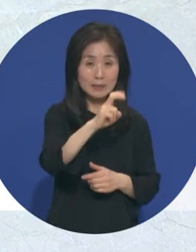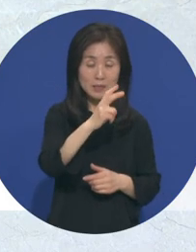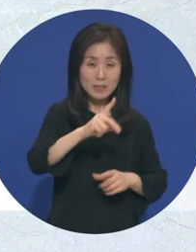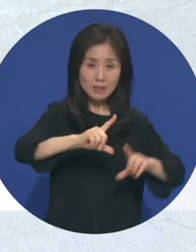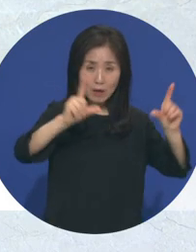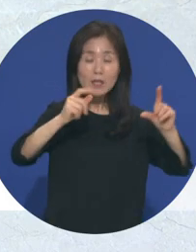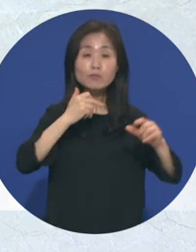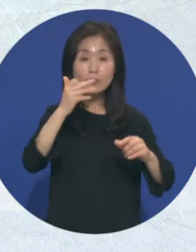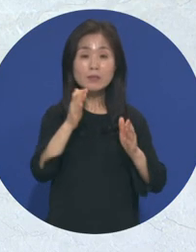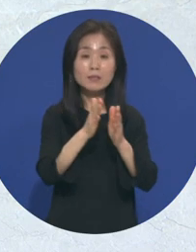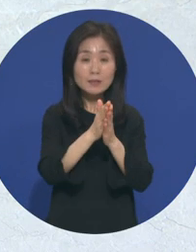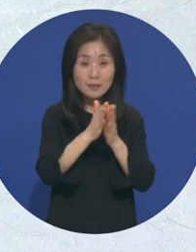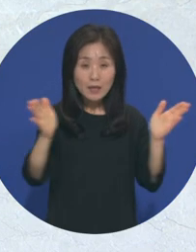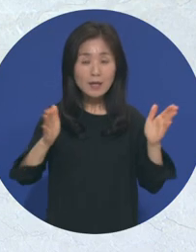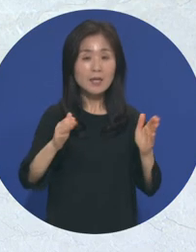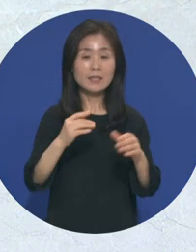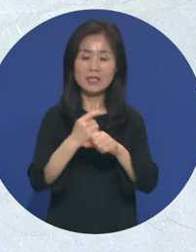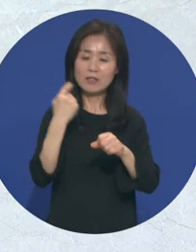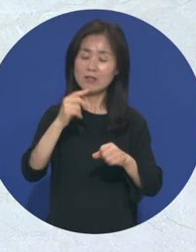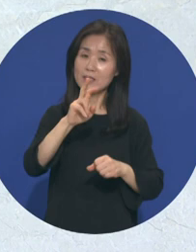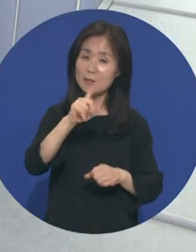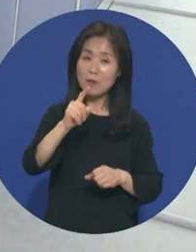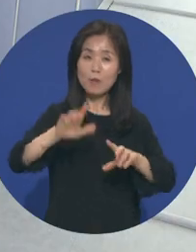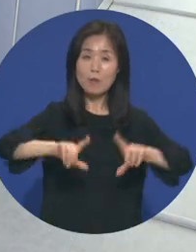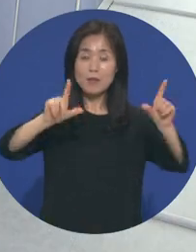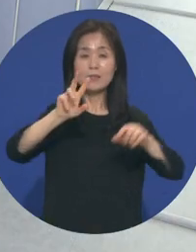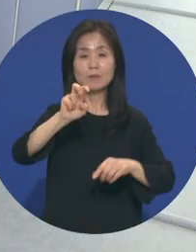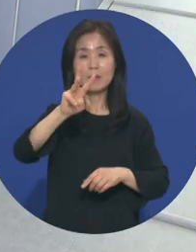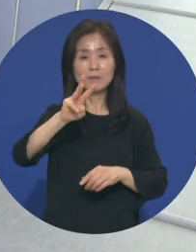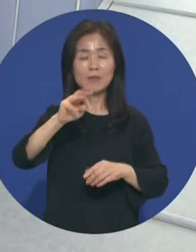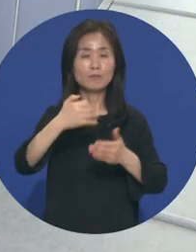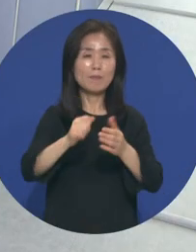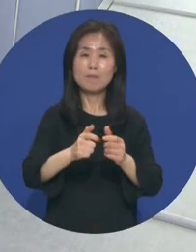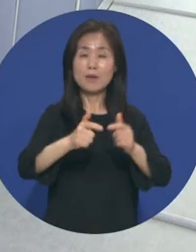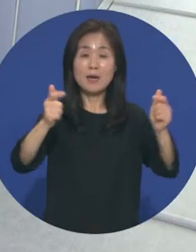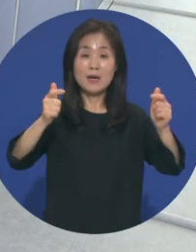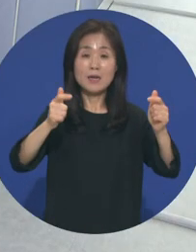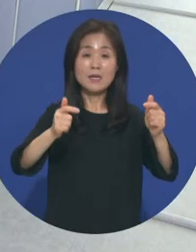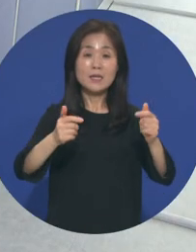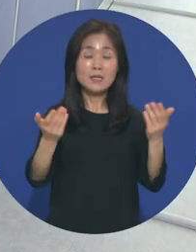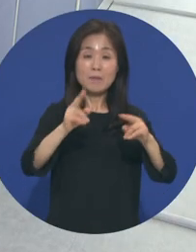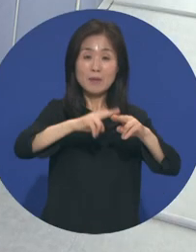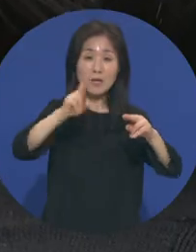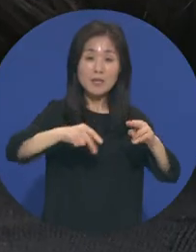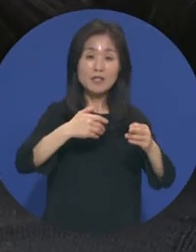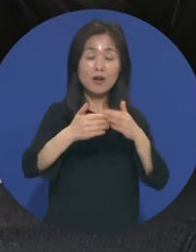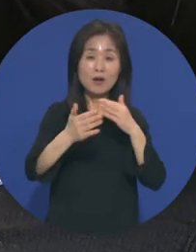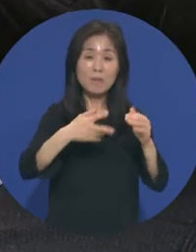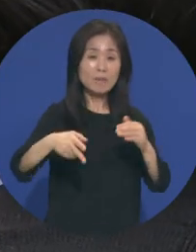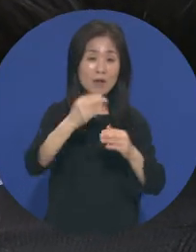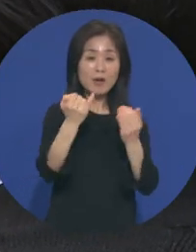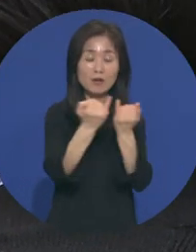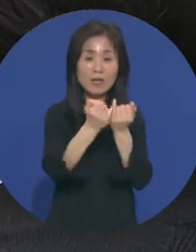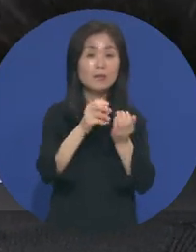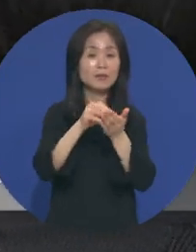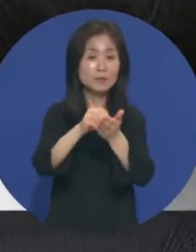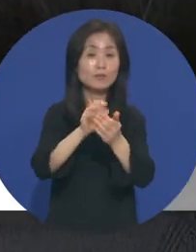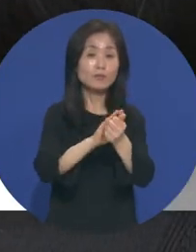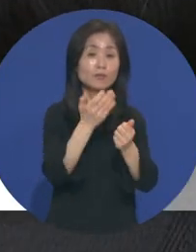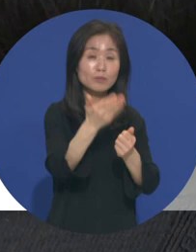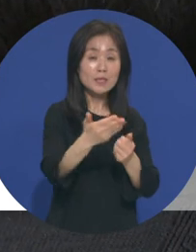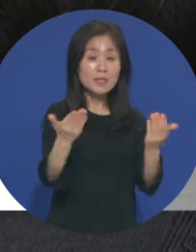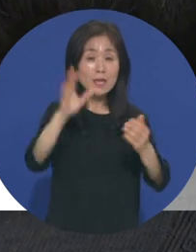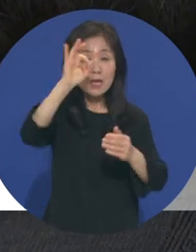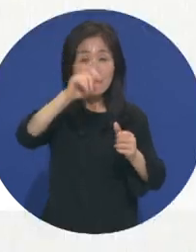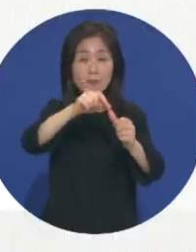21세 올해는 23세까지 늘렸습니다 경력 단절 여성을 위한 취업 지원도 이어갑니다 구직 활동을